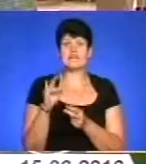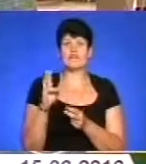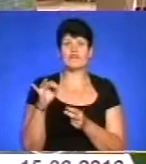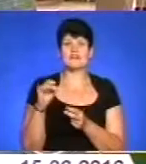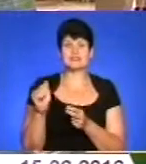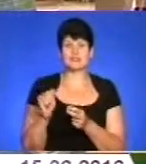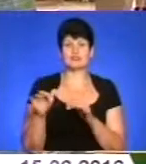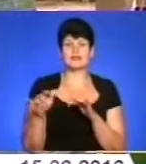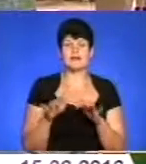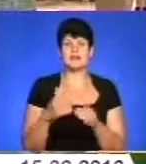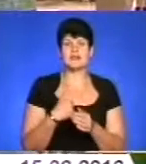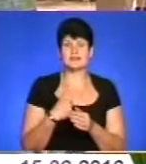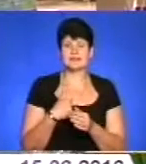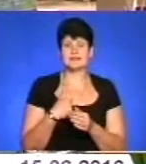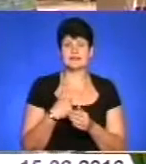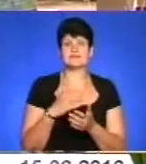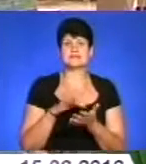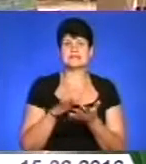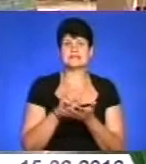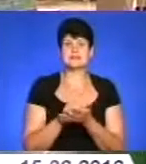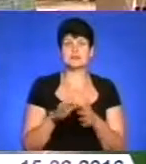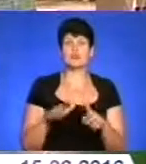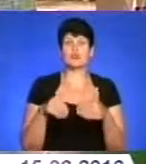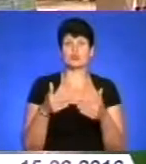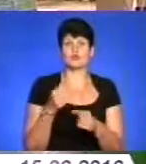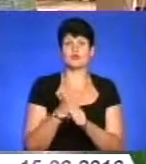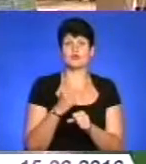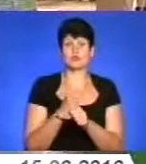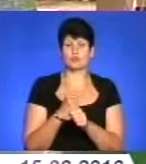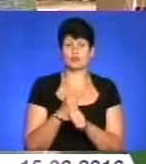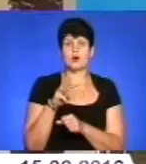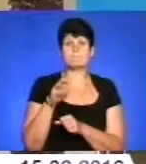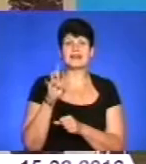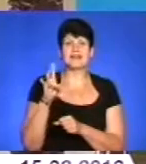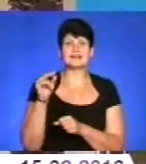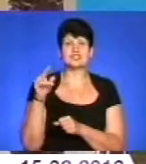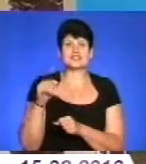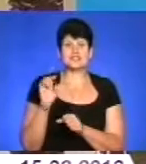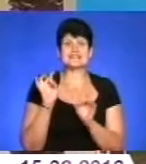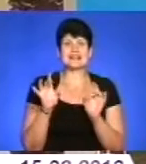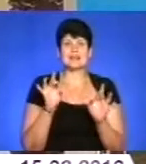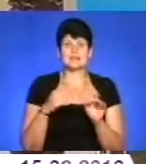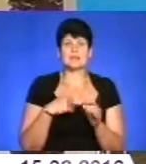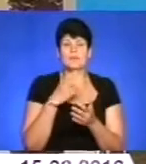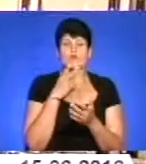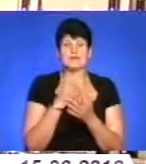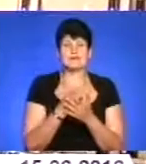діяльності, але мені на праці зайнятості запропонували роботу менеджера з реклами. Мені показали, де я